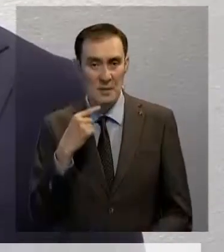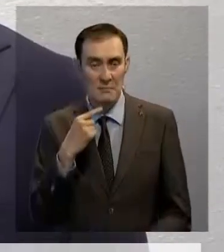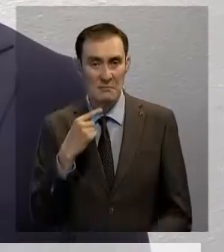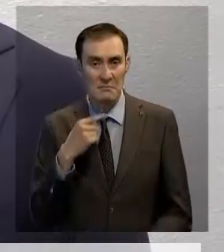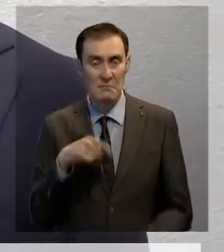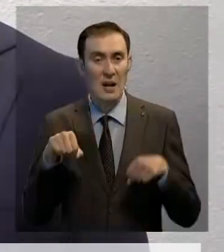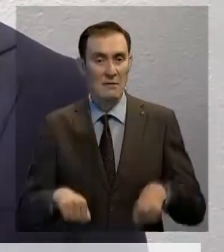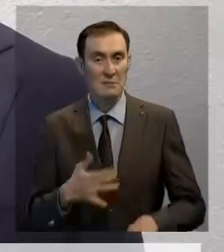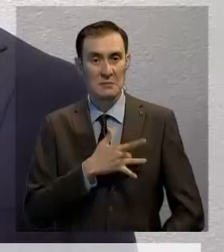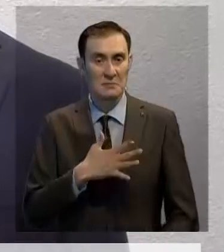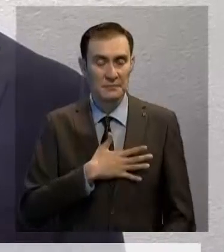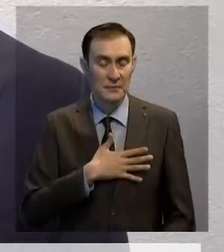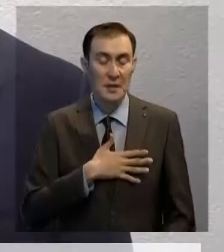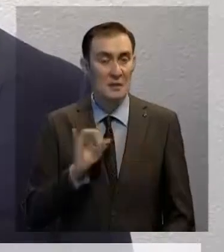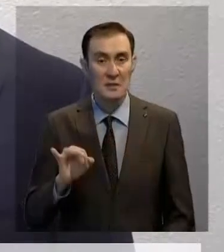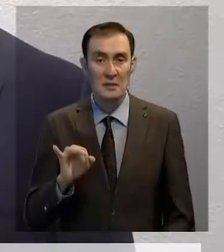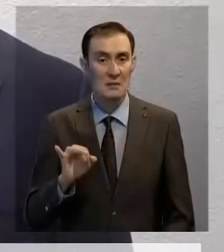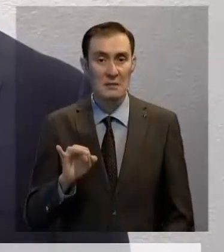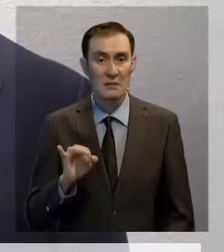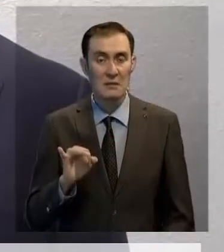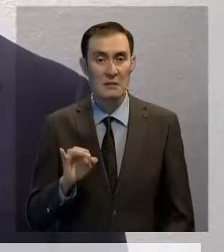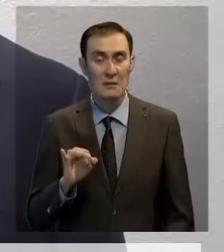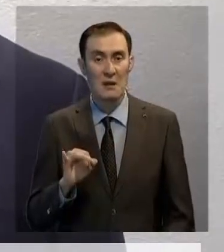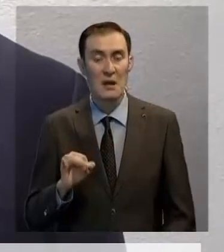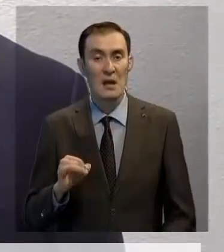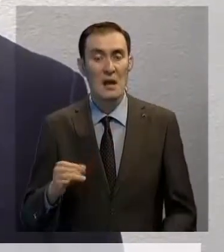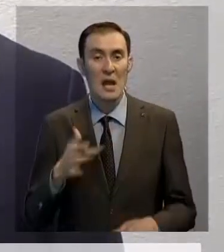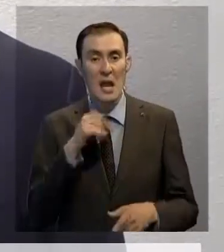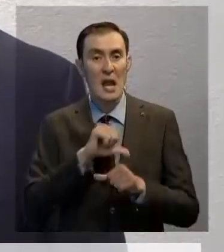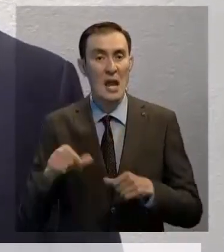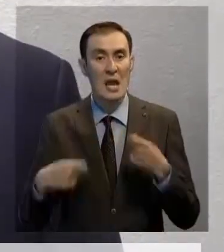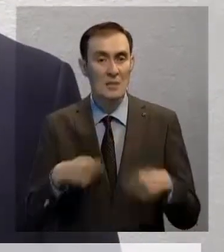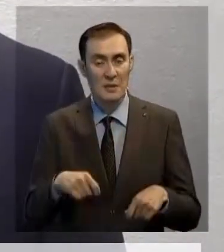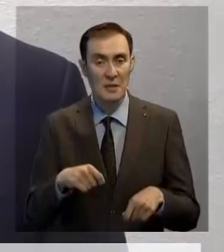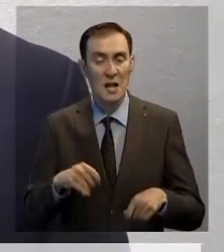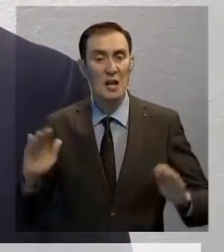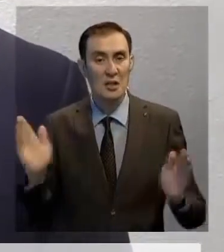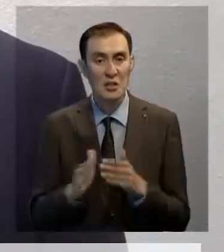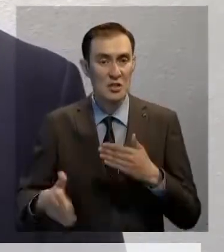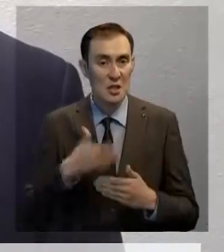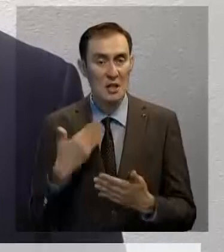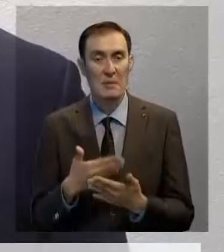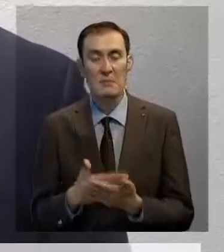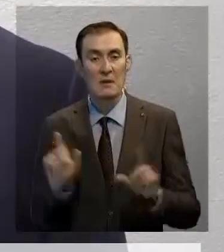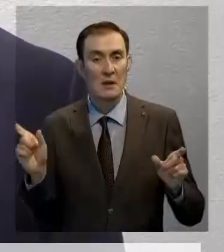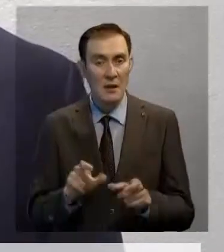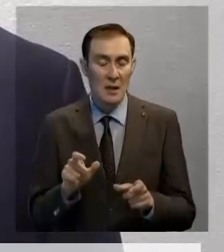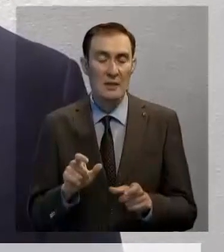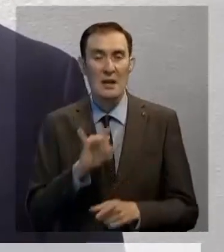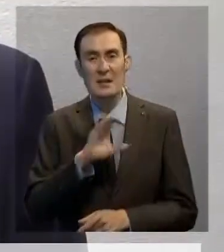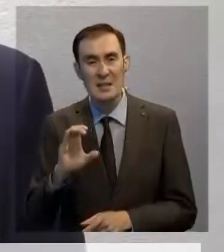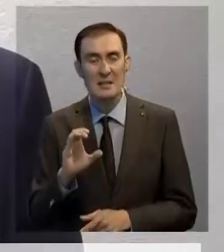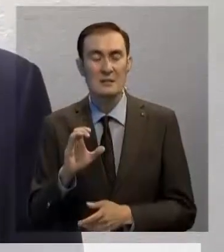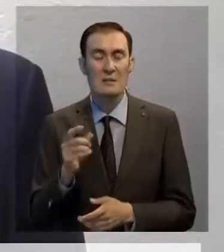национальными целями и задачами и налагают экспортные ограничения на зерно, рис, что угодно, там,